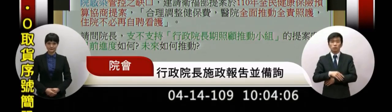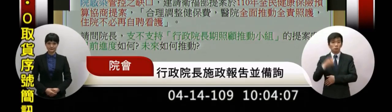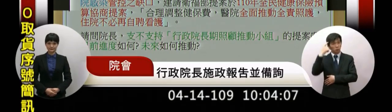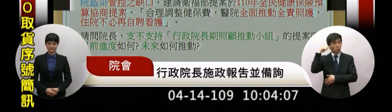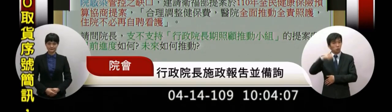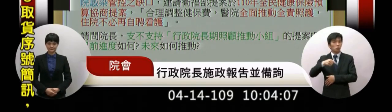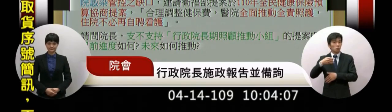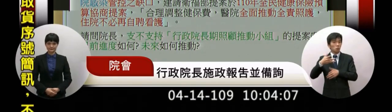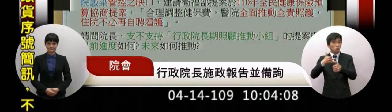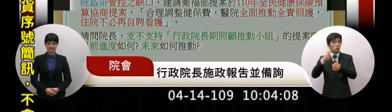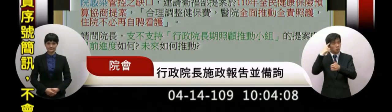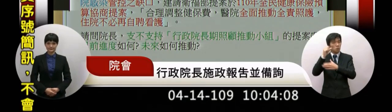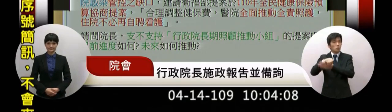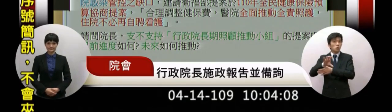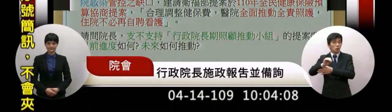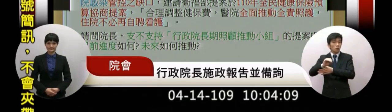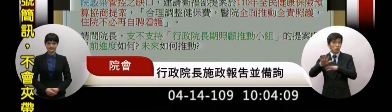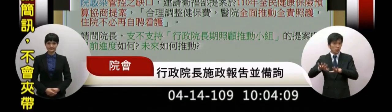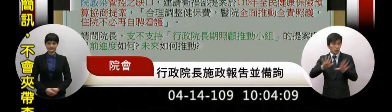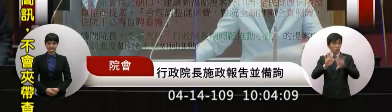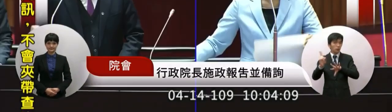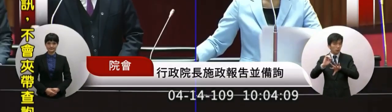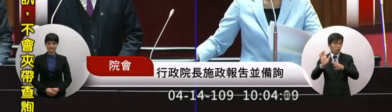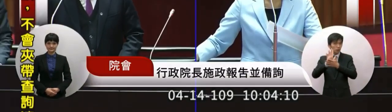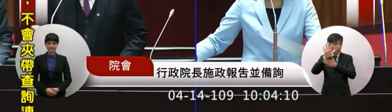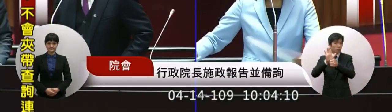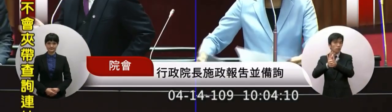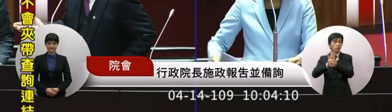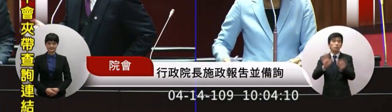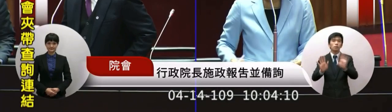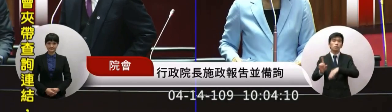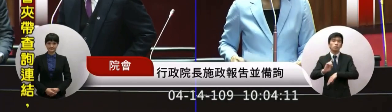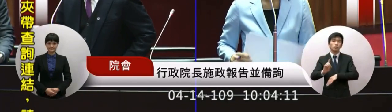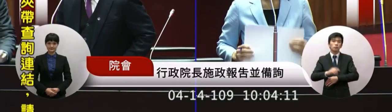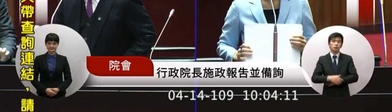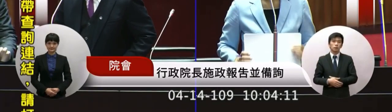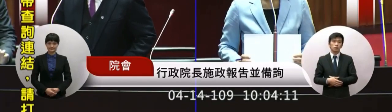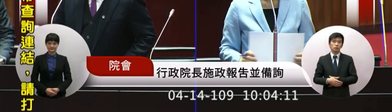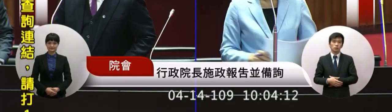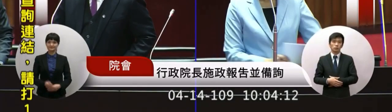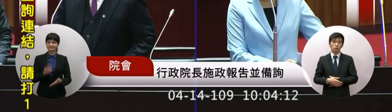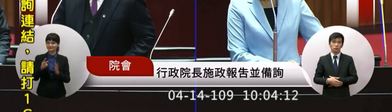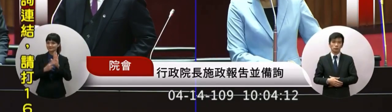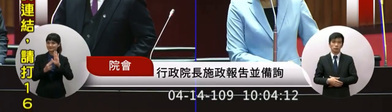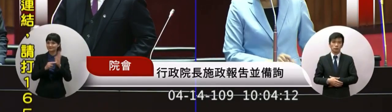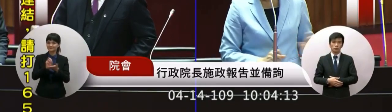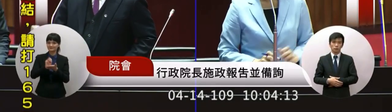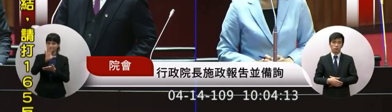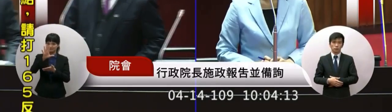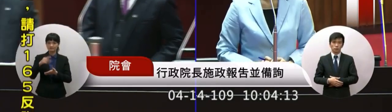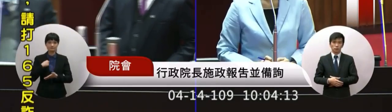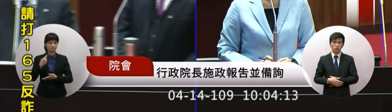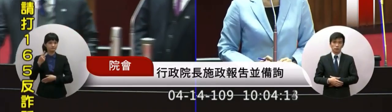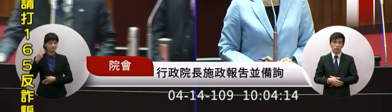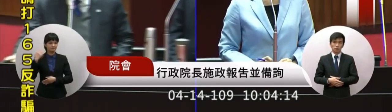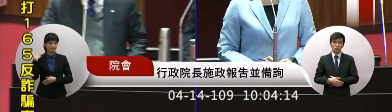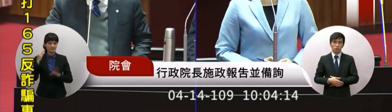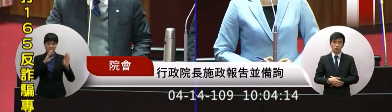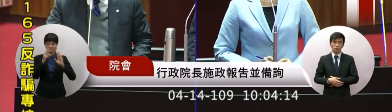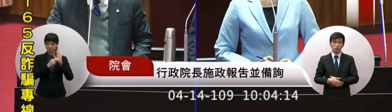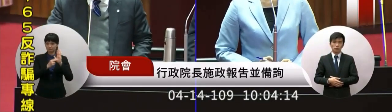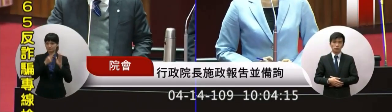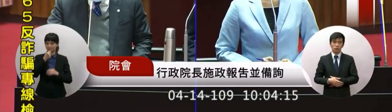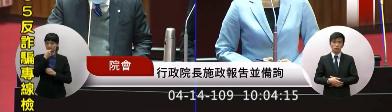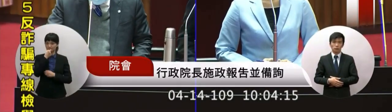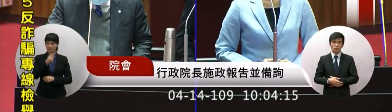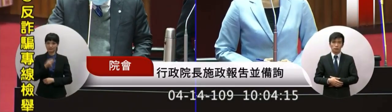何进行？未来又打算如何推动呢？院长， 谢谢。好，跟委员 说明背景我就不再重述，那委员对相关